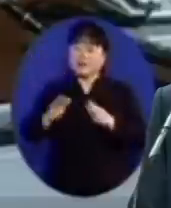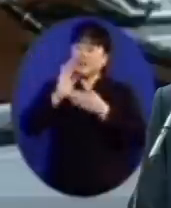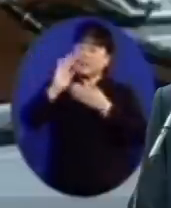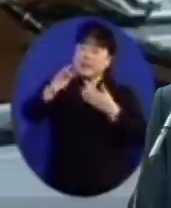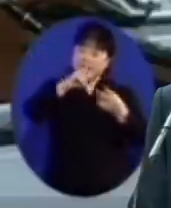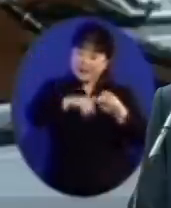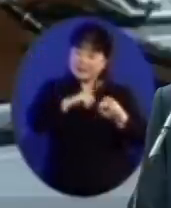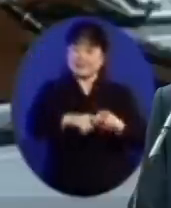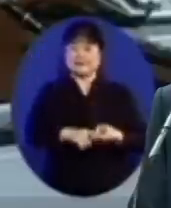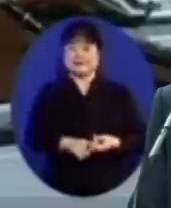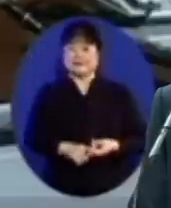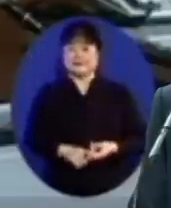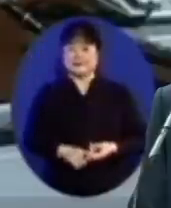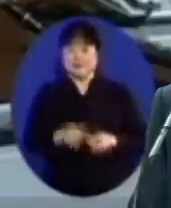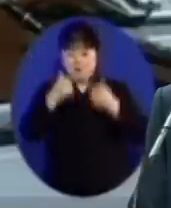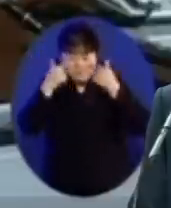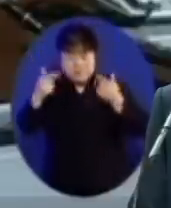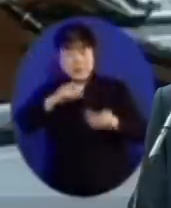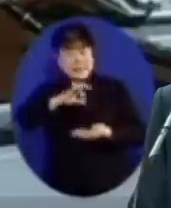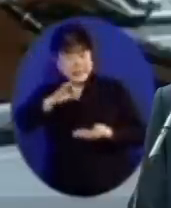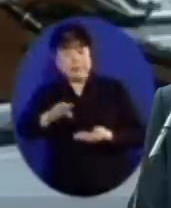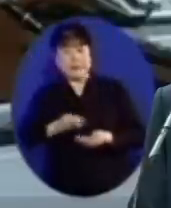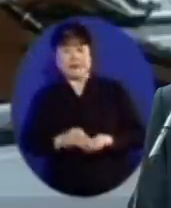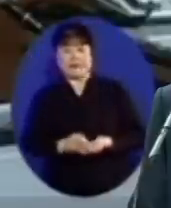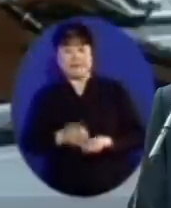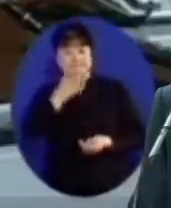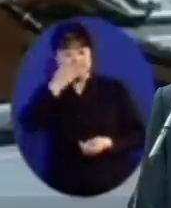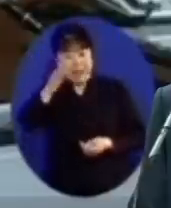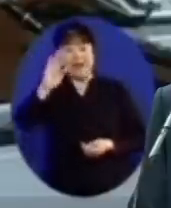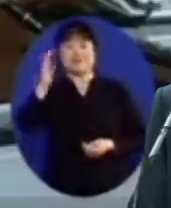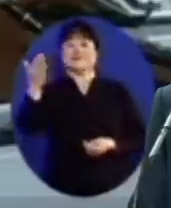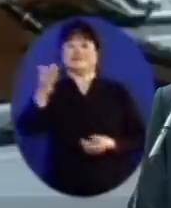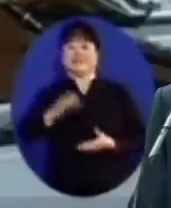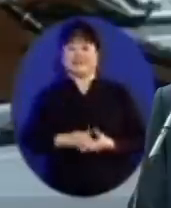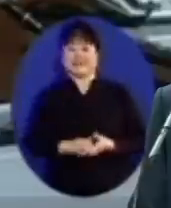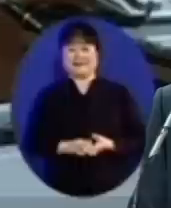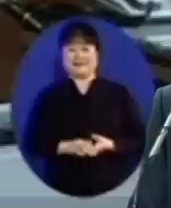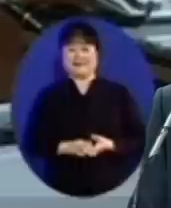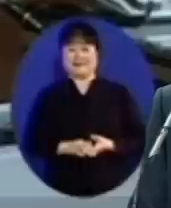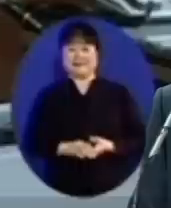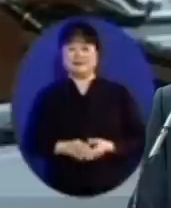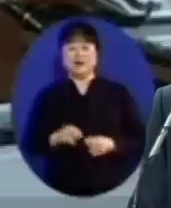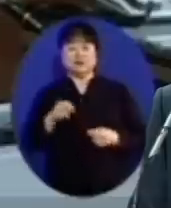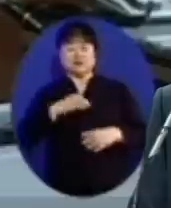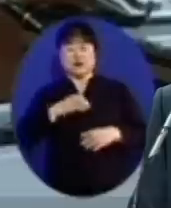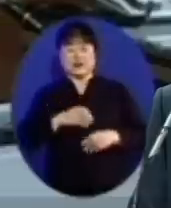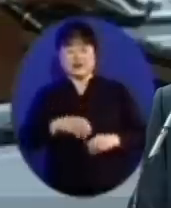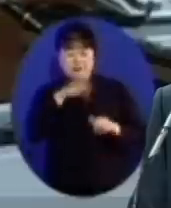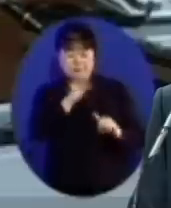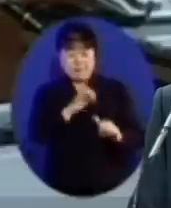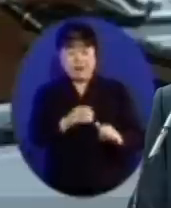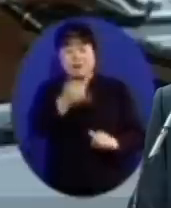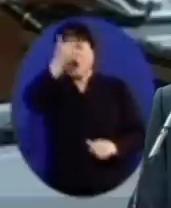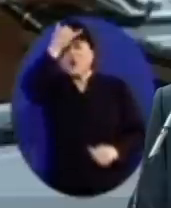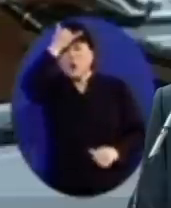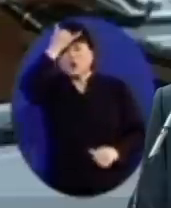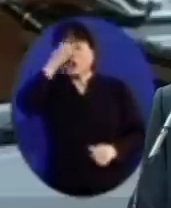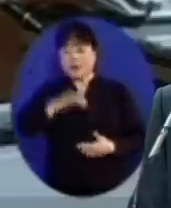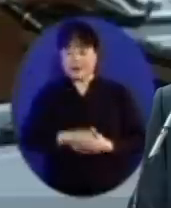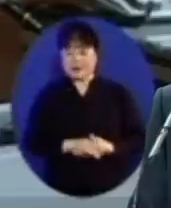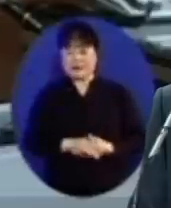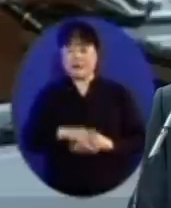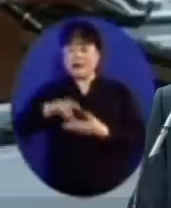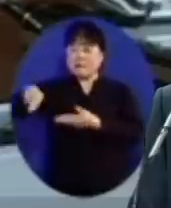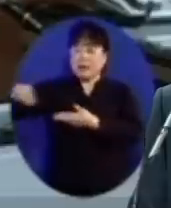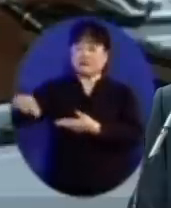미래 동사를 분명하게 쓸 수 있게 된 것입니다. 그러므로 여러분 음악에 기르는 자식이 나중에 효도합니다.